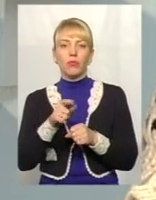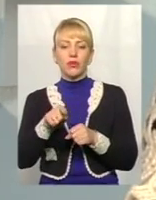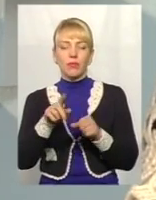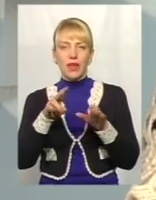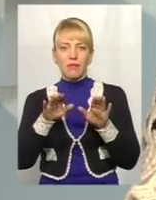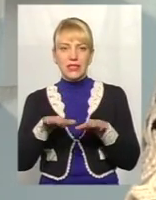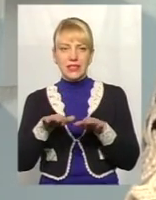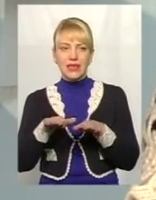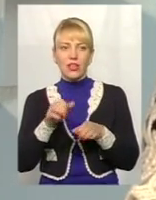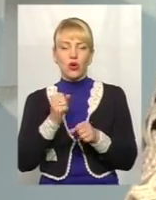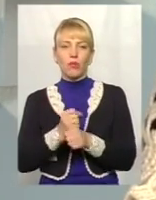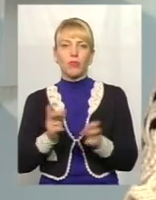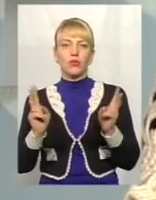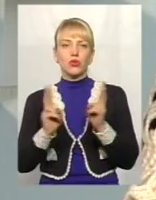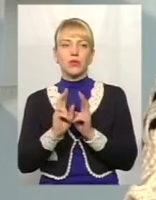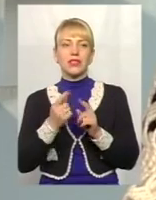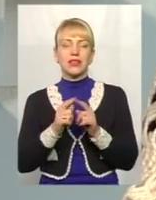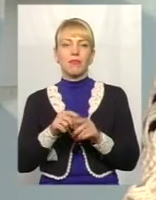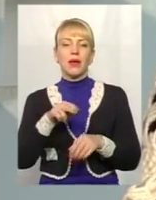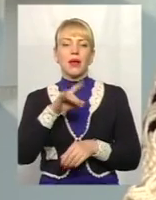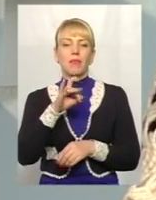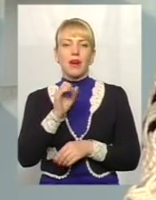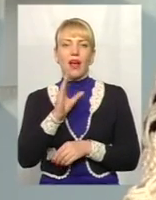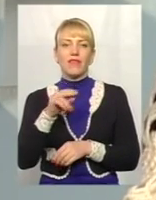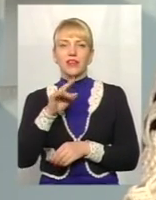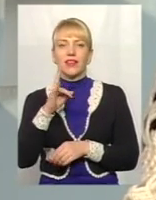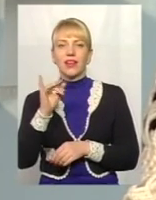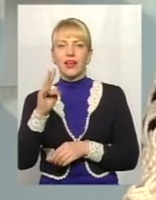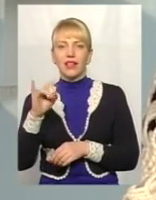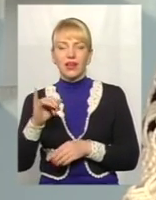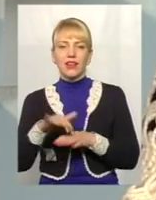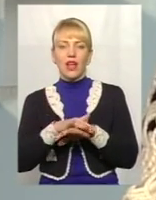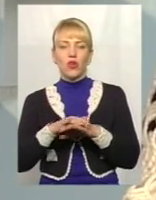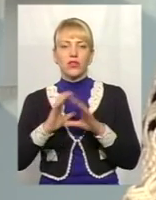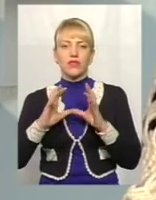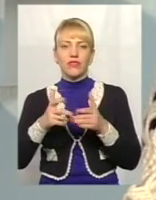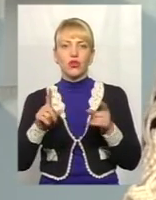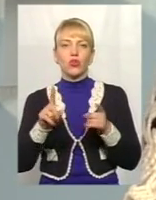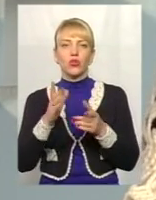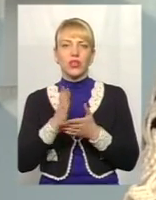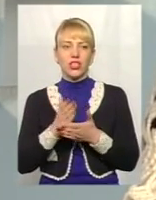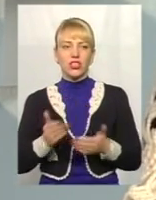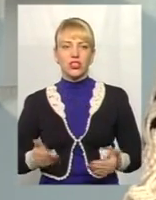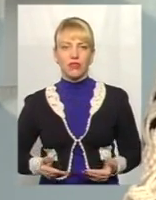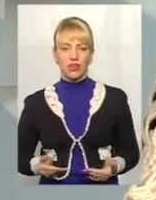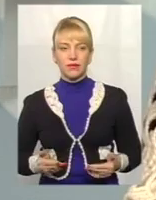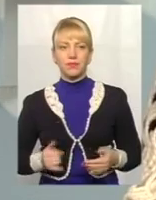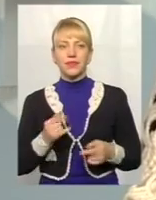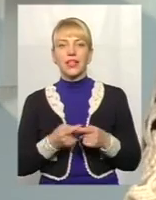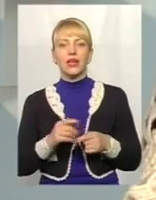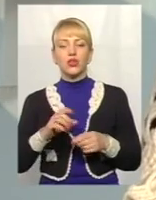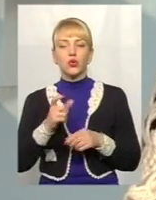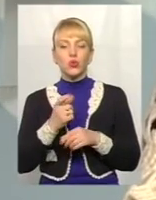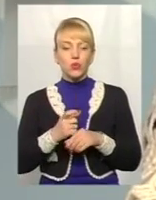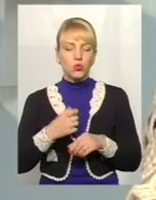місцях розстрілів зустрічі з цими праведниками народів світу, які ще є живі. І дуже важливо,